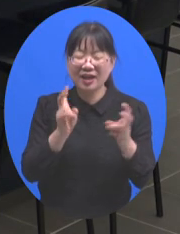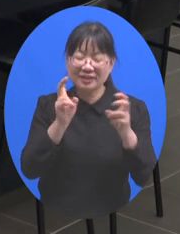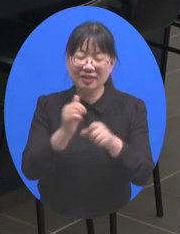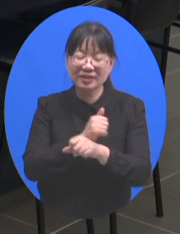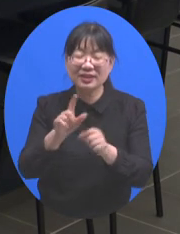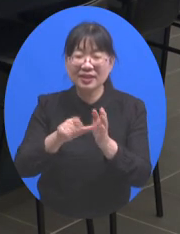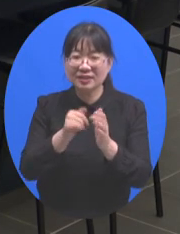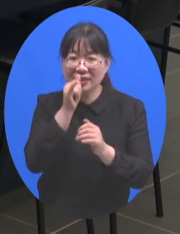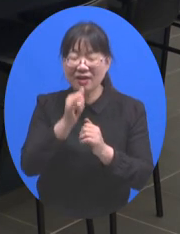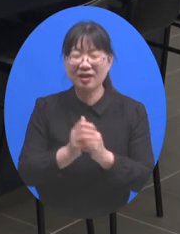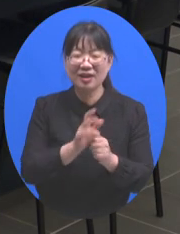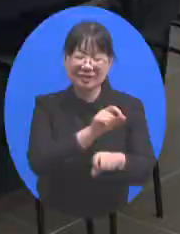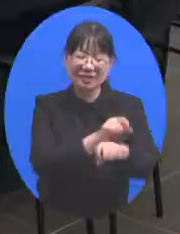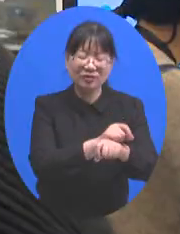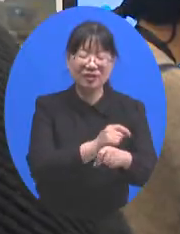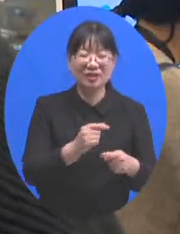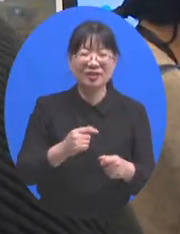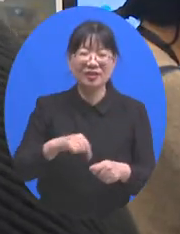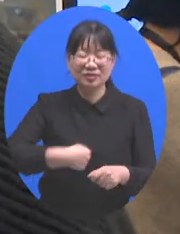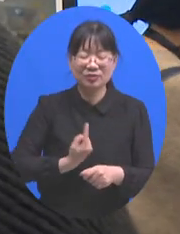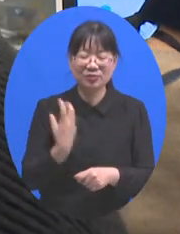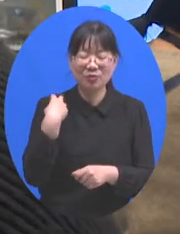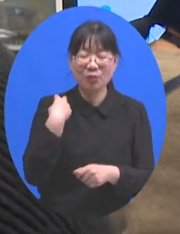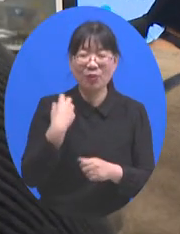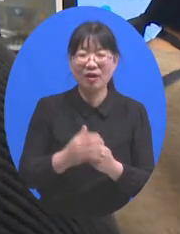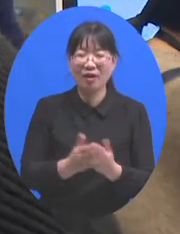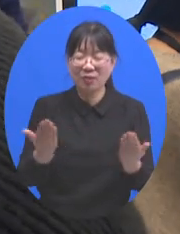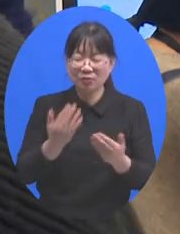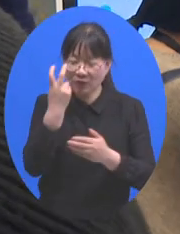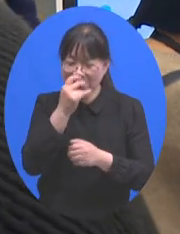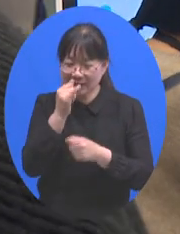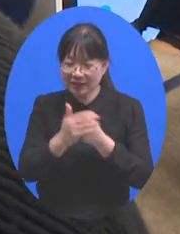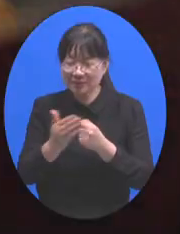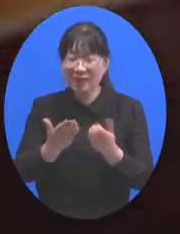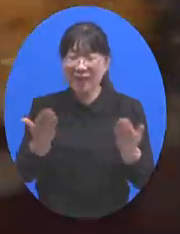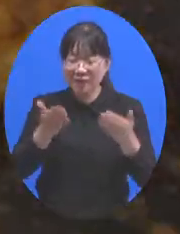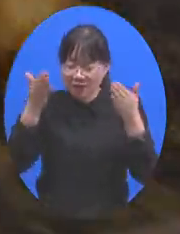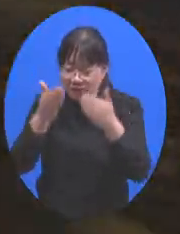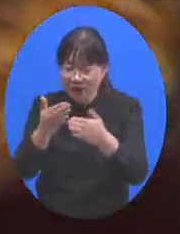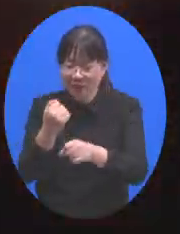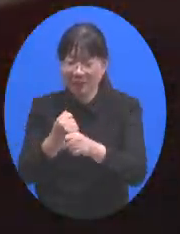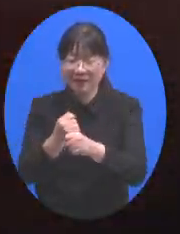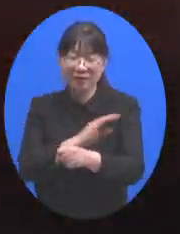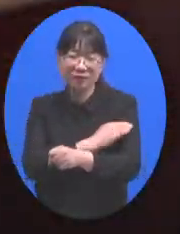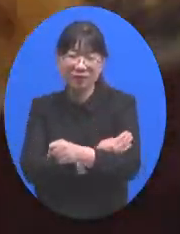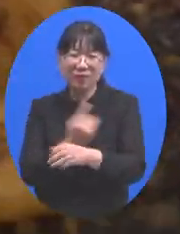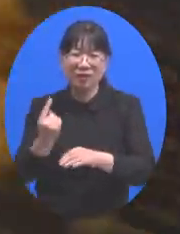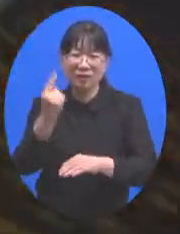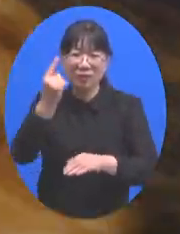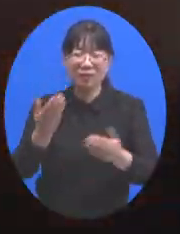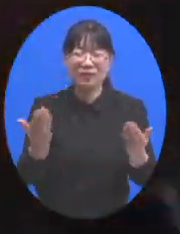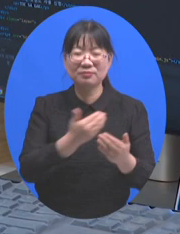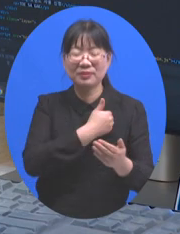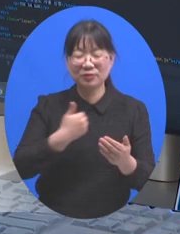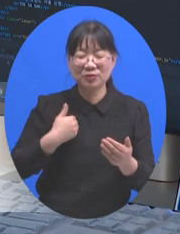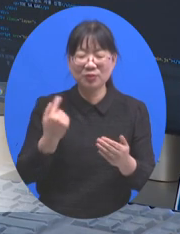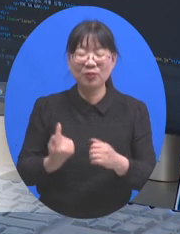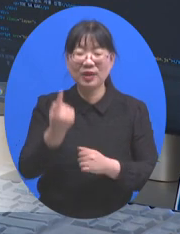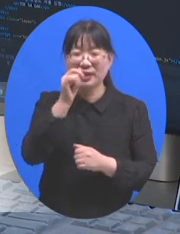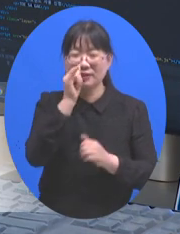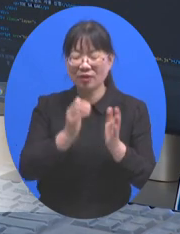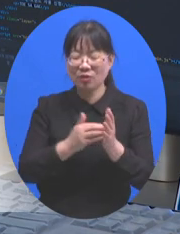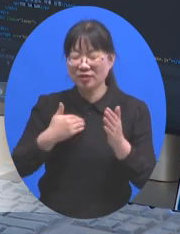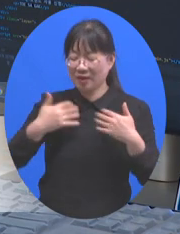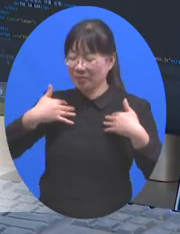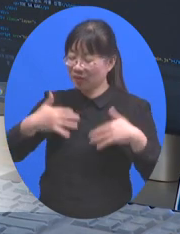직원이 스스로 주도적으로 업무 관리를 하면서 업무 몰입도가 높아져 생산성이 오르고 근무 만족도도 향상됩니다. 제가 좀